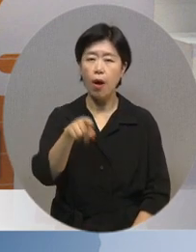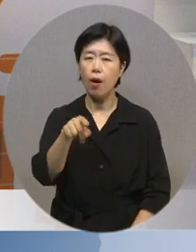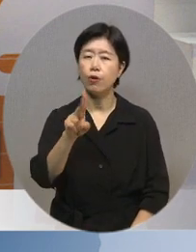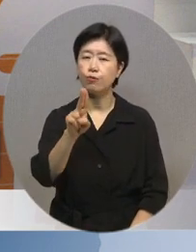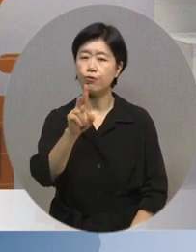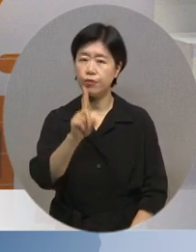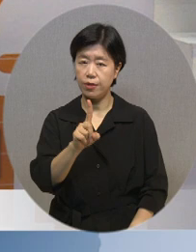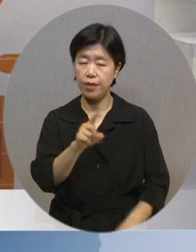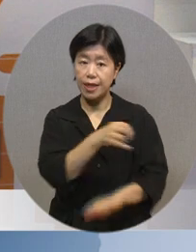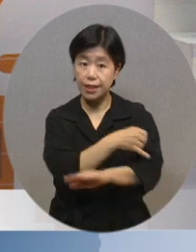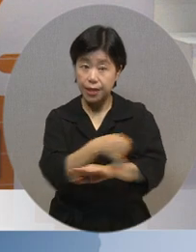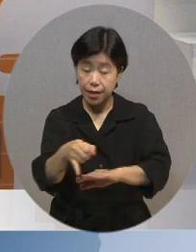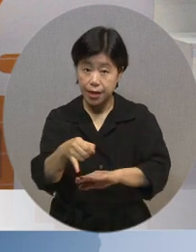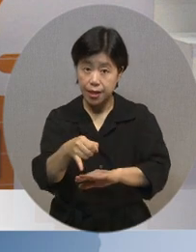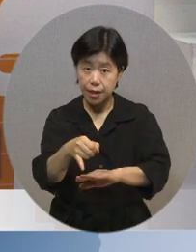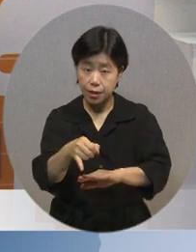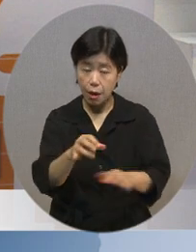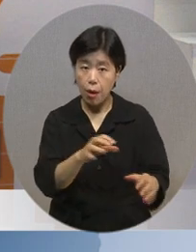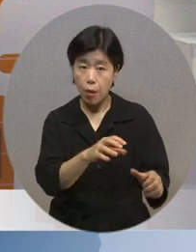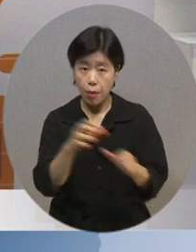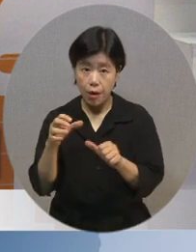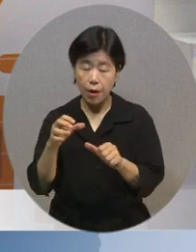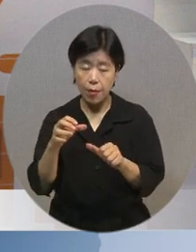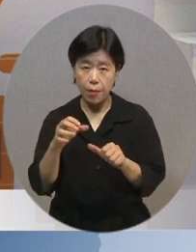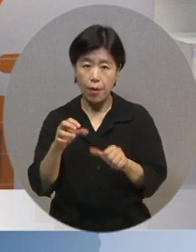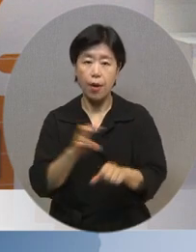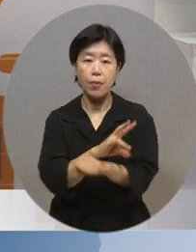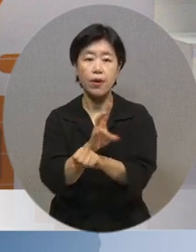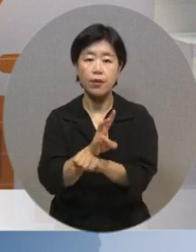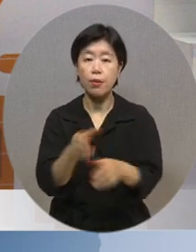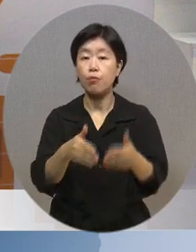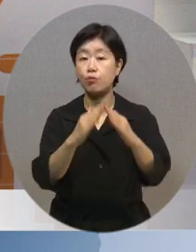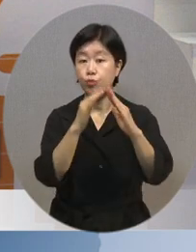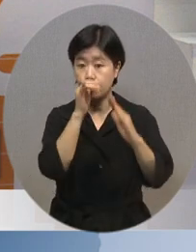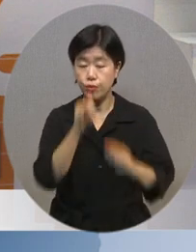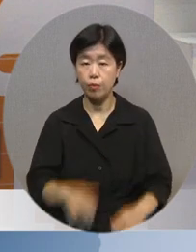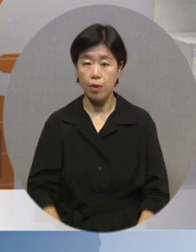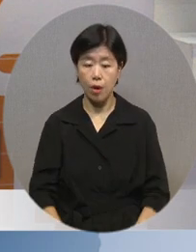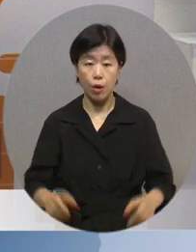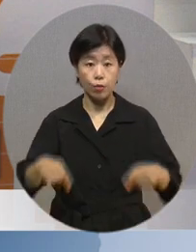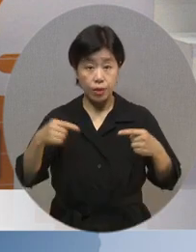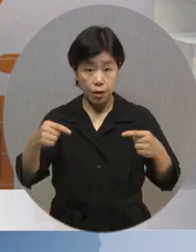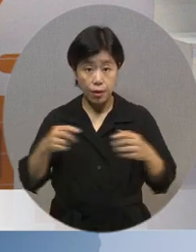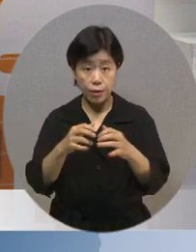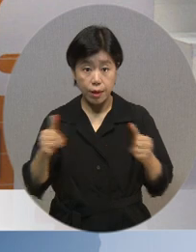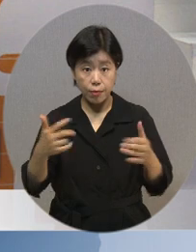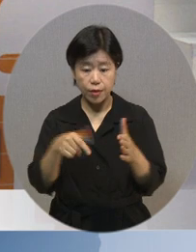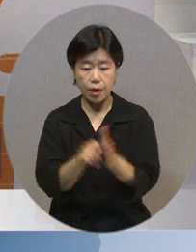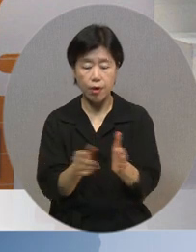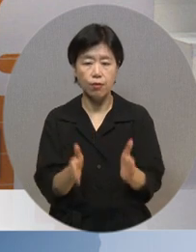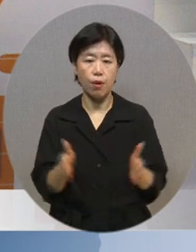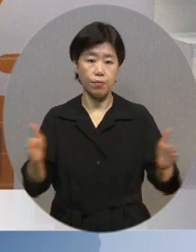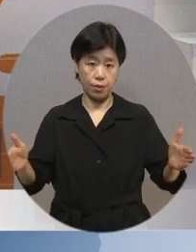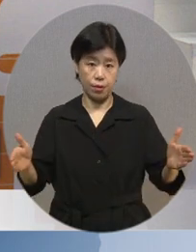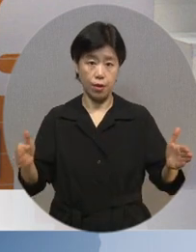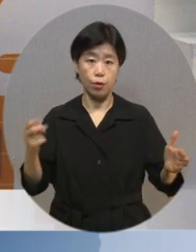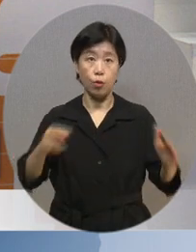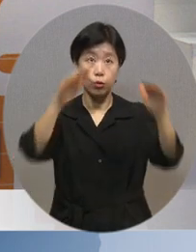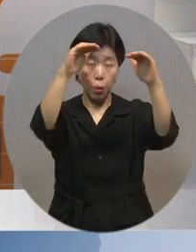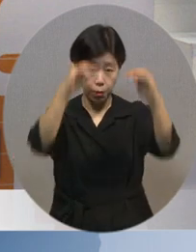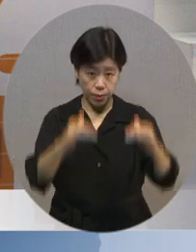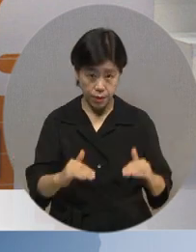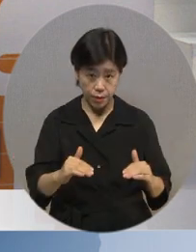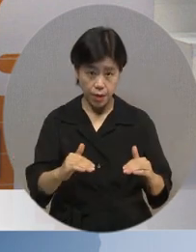디자인으로 설계된 편의점이 전시 운영됐습니다. 휠체어 사용자를 고려한 넓은 통로와 높이를 낮춘